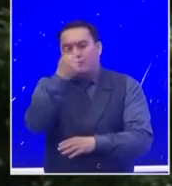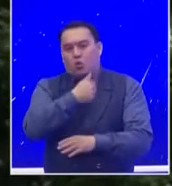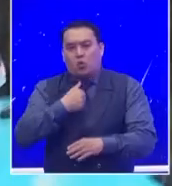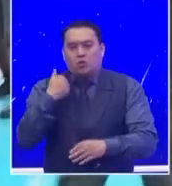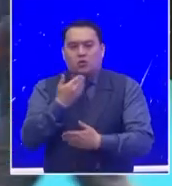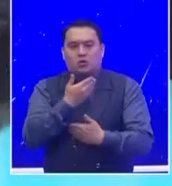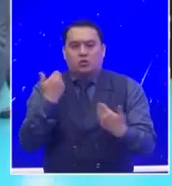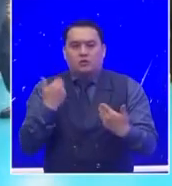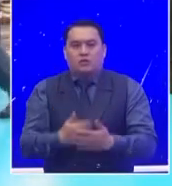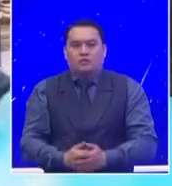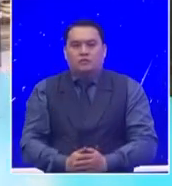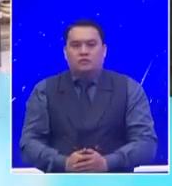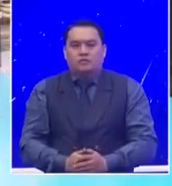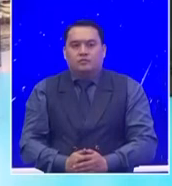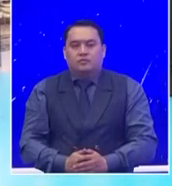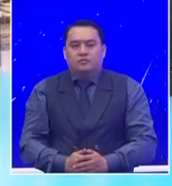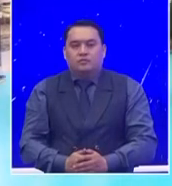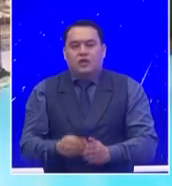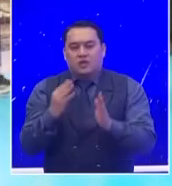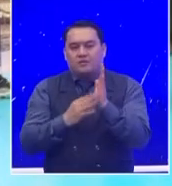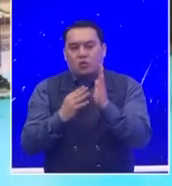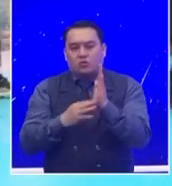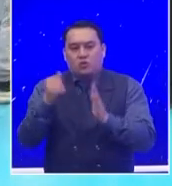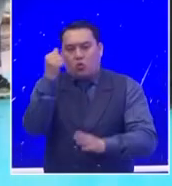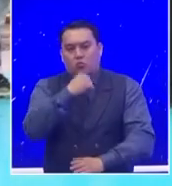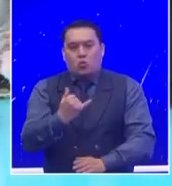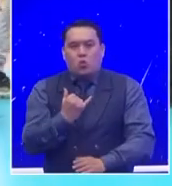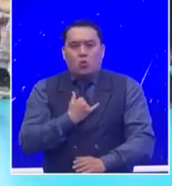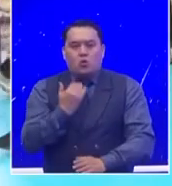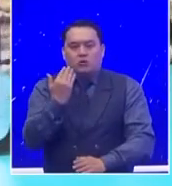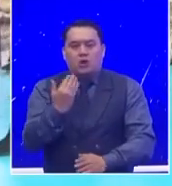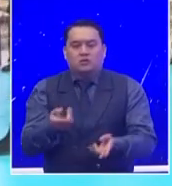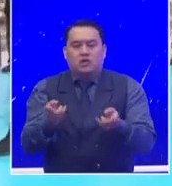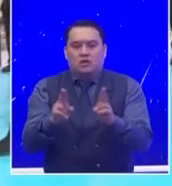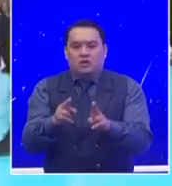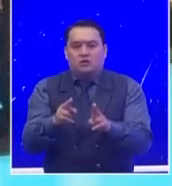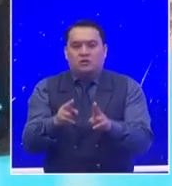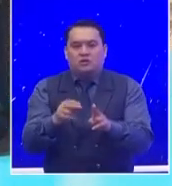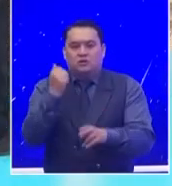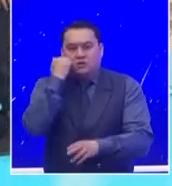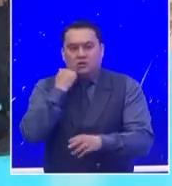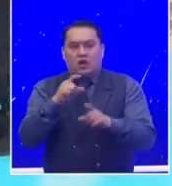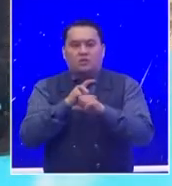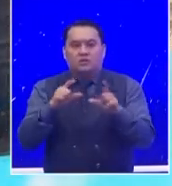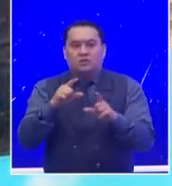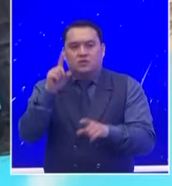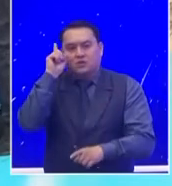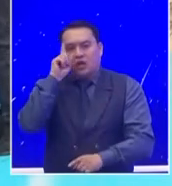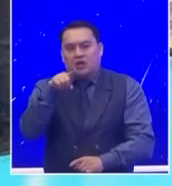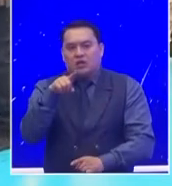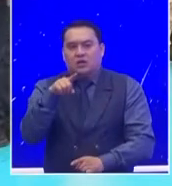стало. Ну, когда в трудные в 90-е годы он оставался в старом здании, сами за это все прекрасно